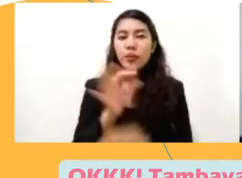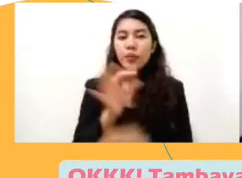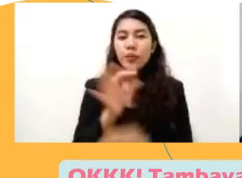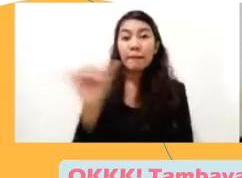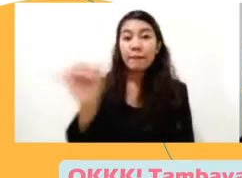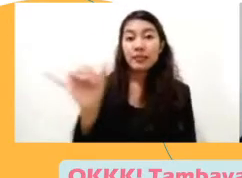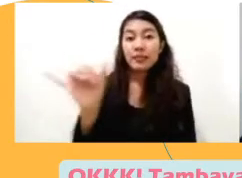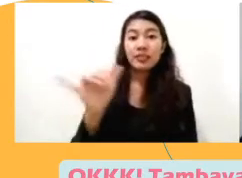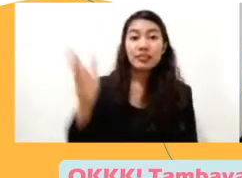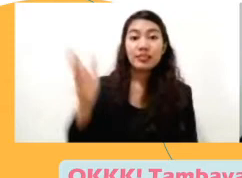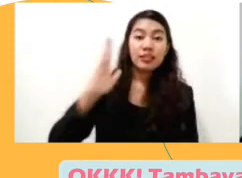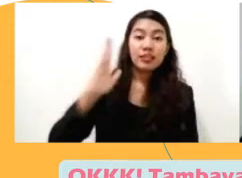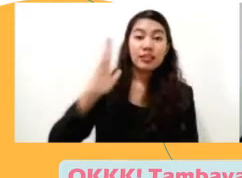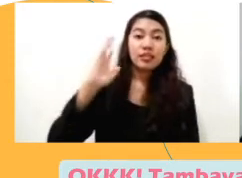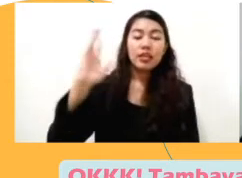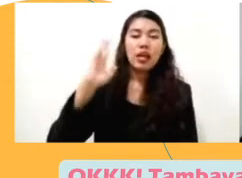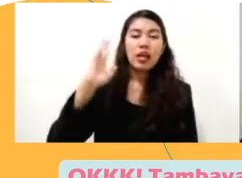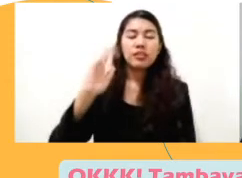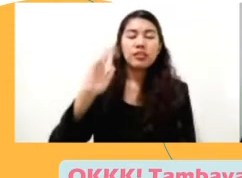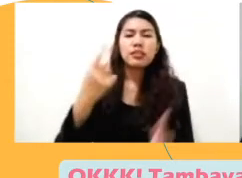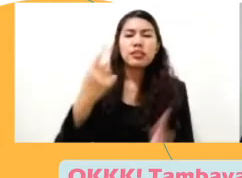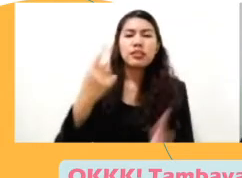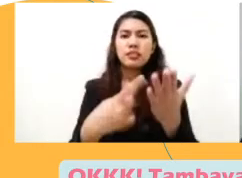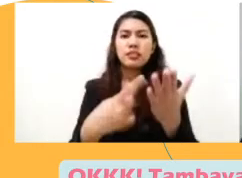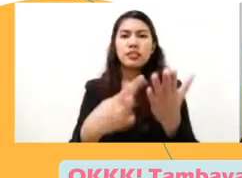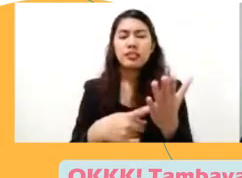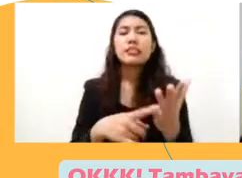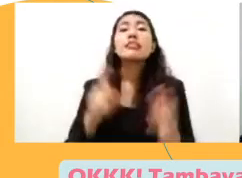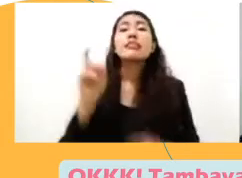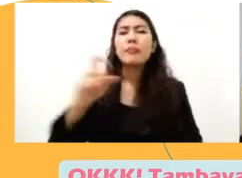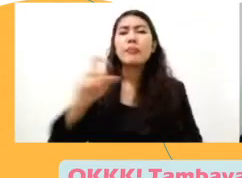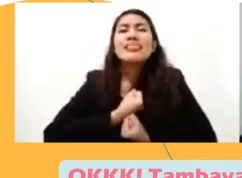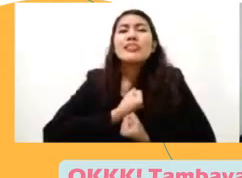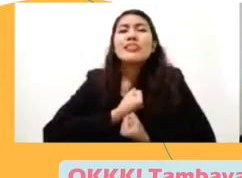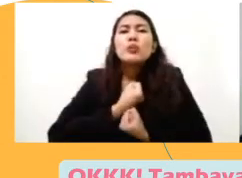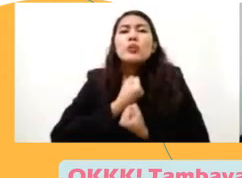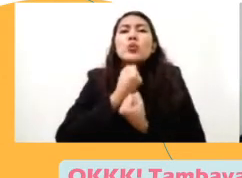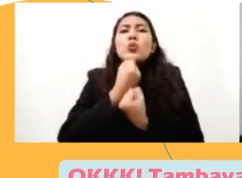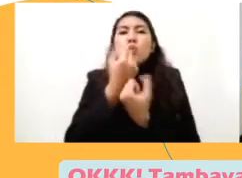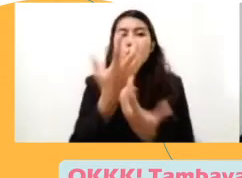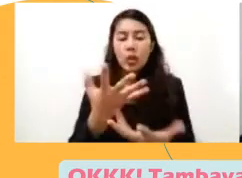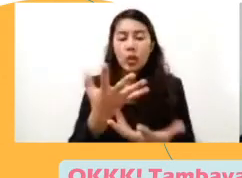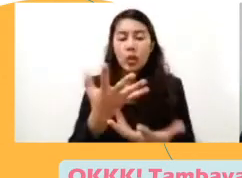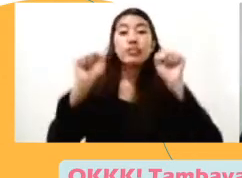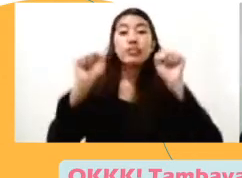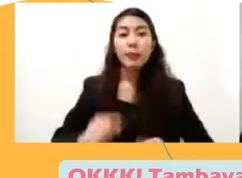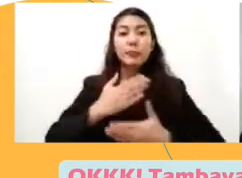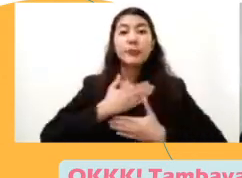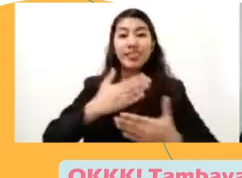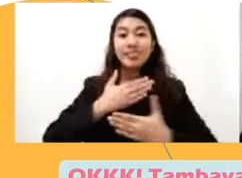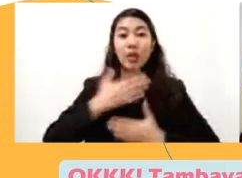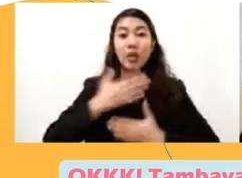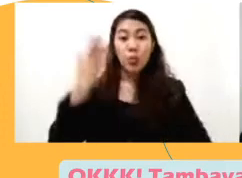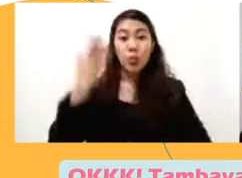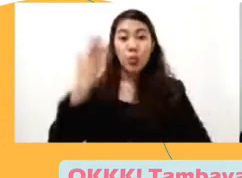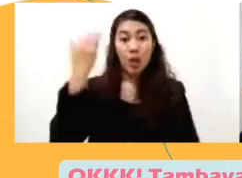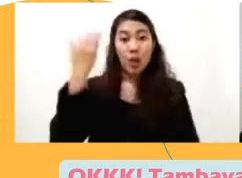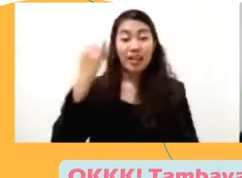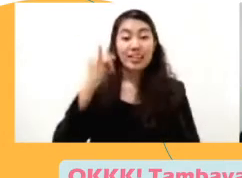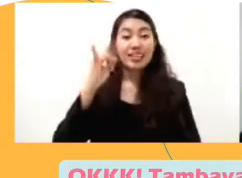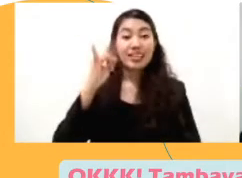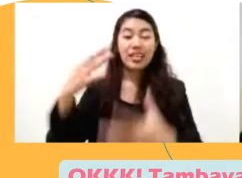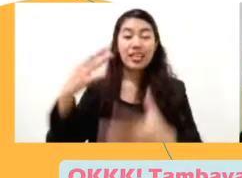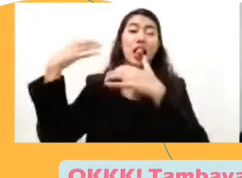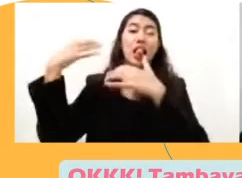mga previous episodes natin, no? Dapat mailabas natin ito para tayo ay makahinga, no? Kasi pag sobrang bigat na, kailangan